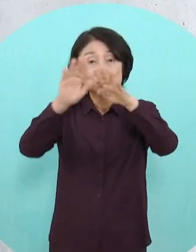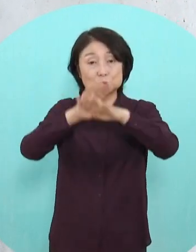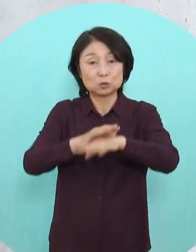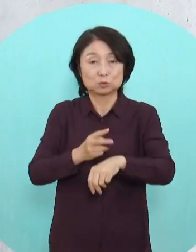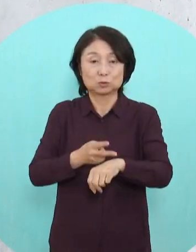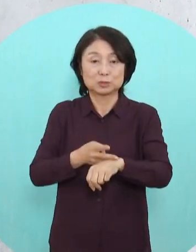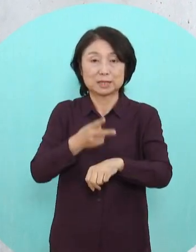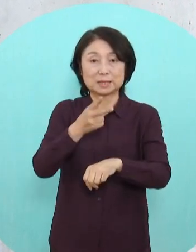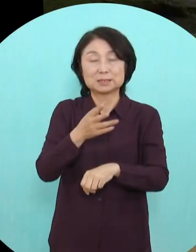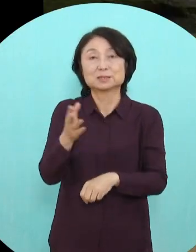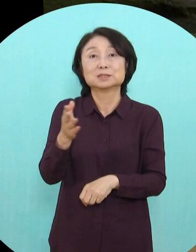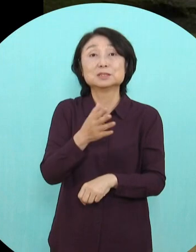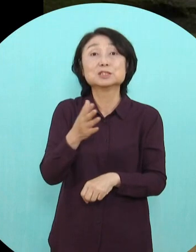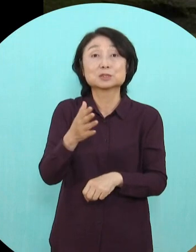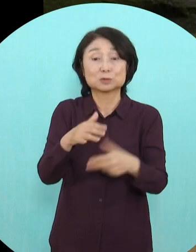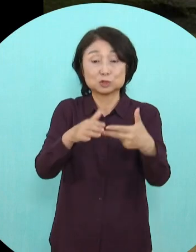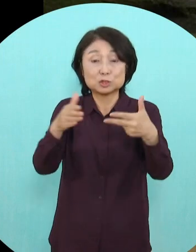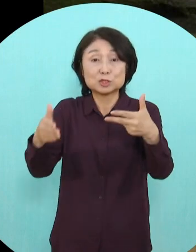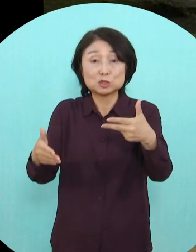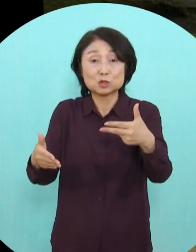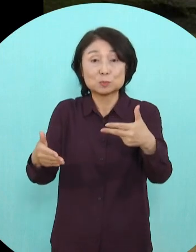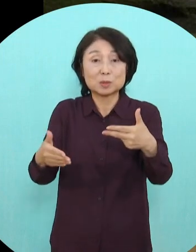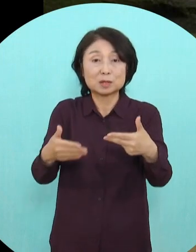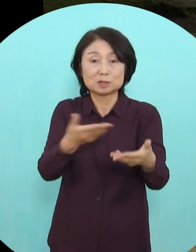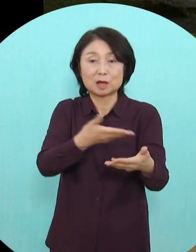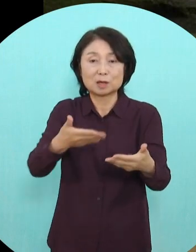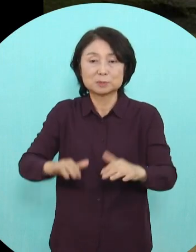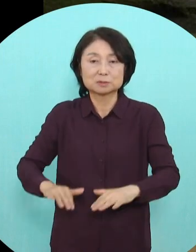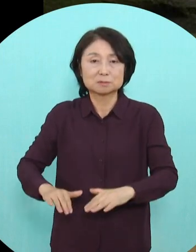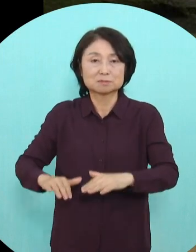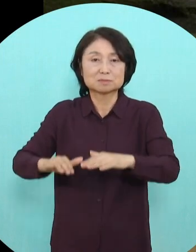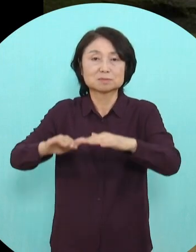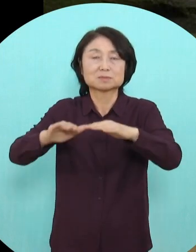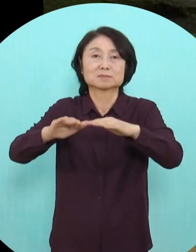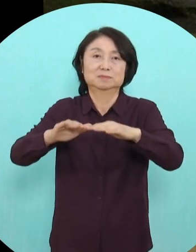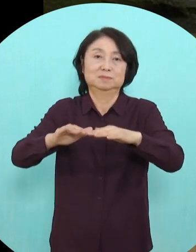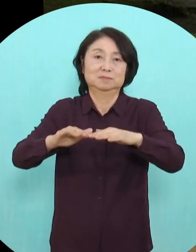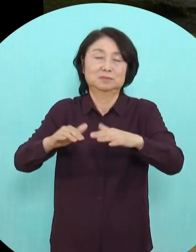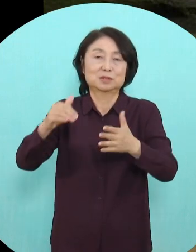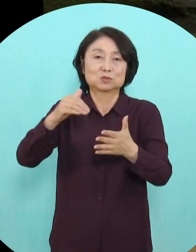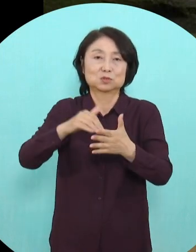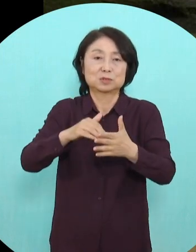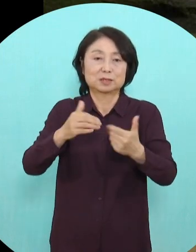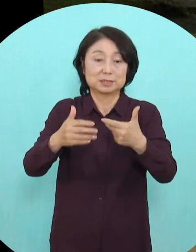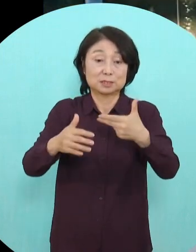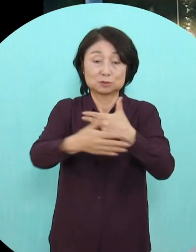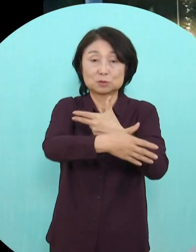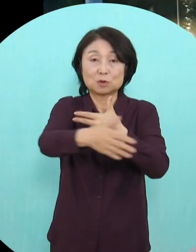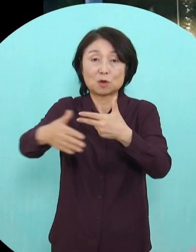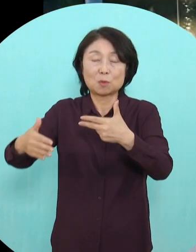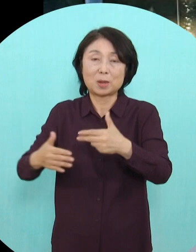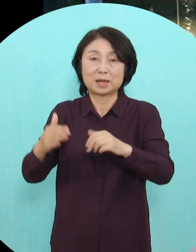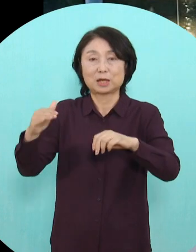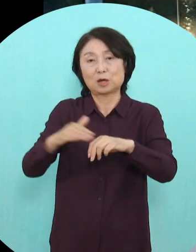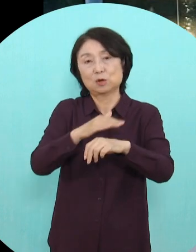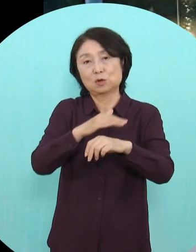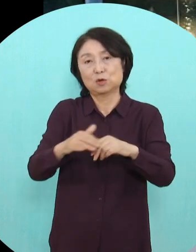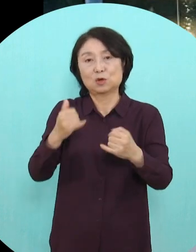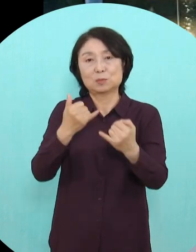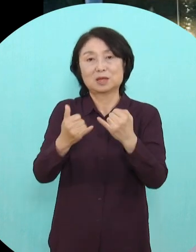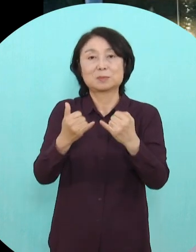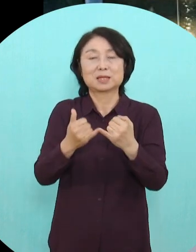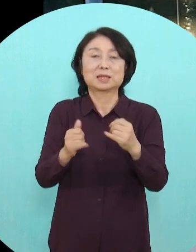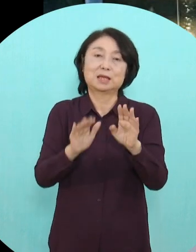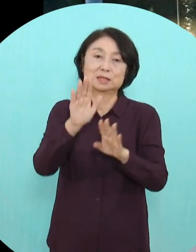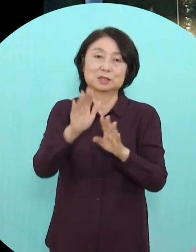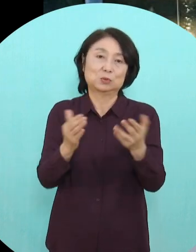の深夜2時頃にはですね、はい、建物の周りがすべて浸水していまして、で最終的にはもうこの全体が、まあ、海のように、浸かった